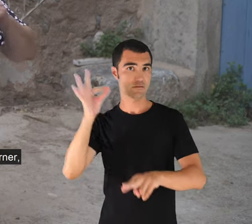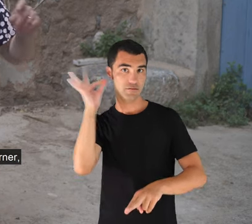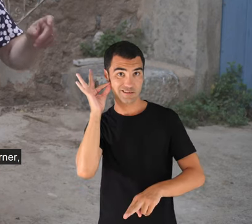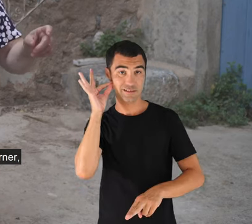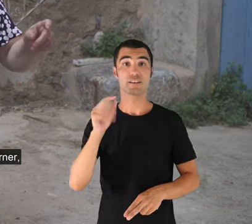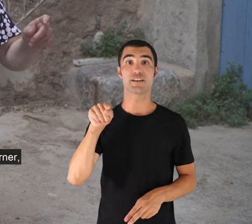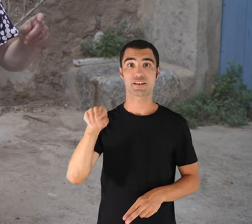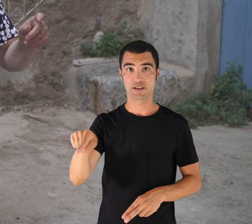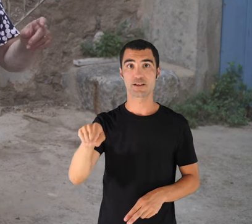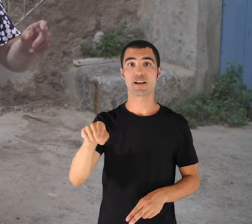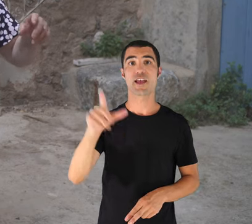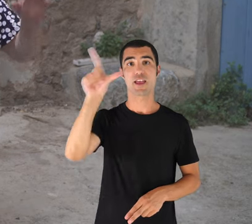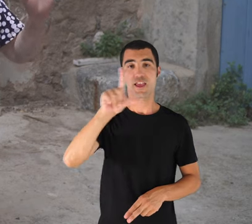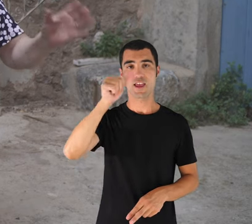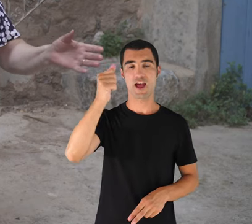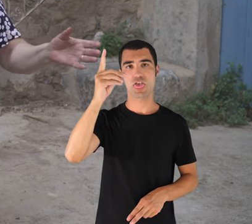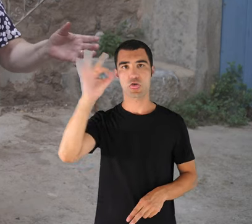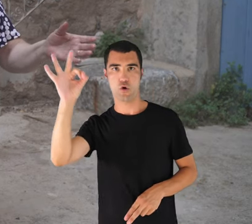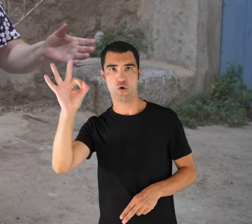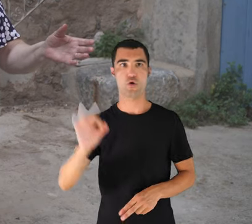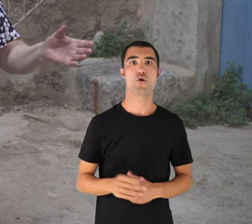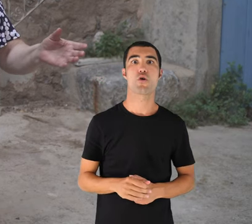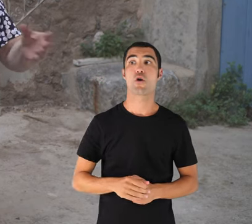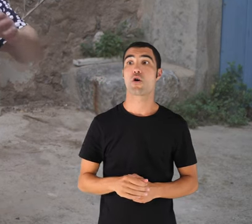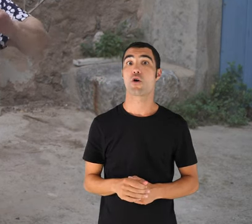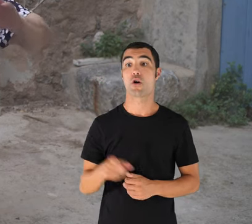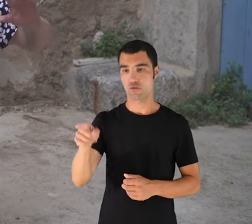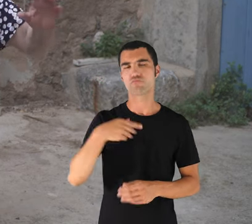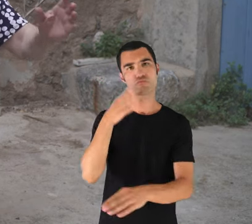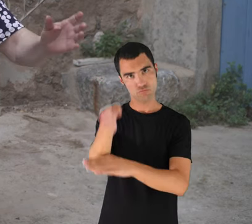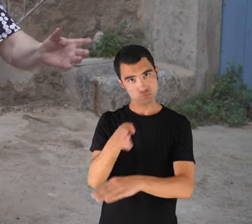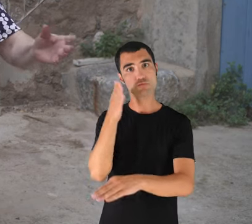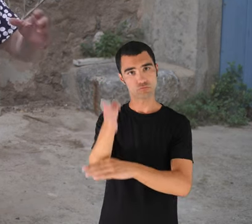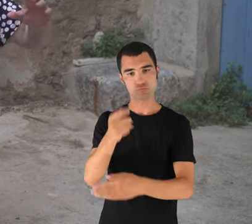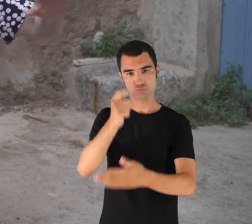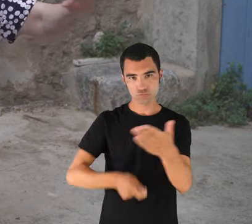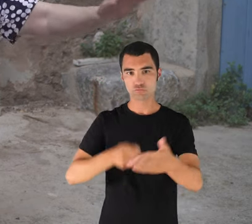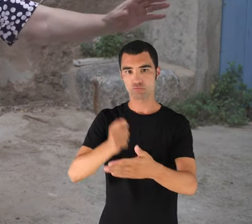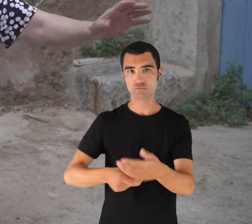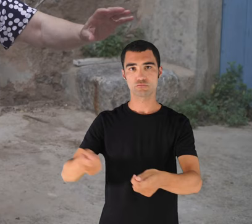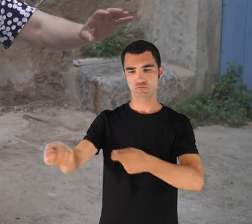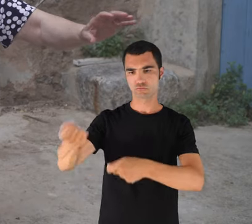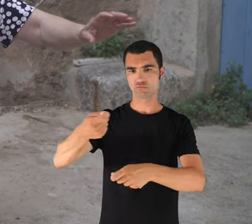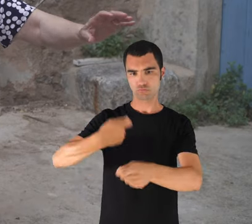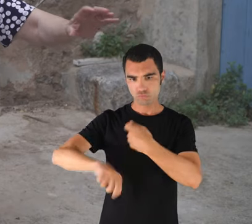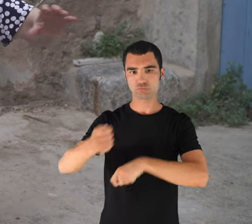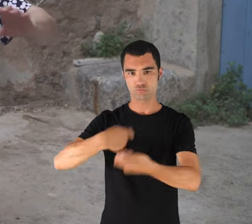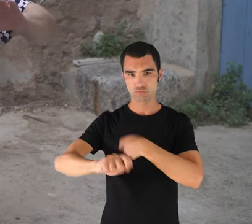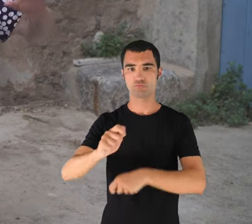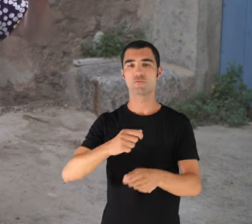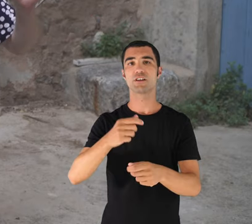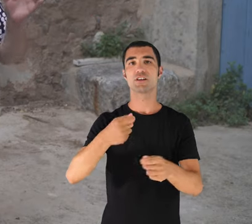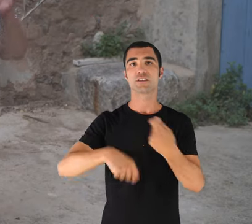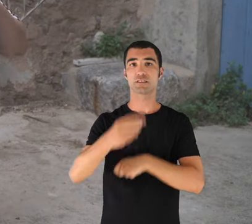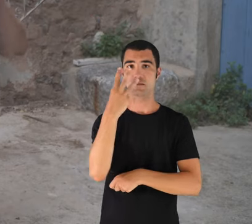Antònia Lledó. Sí. I anàvem a comprar en aquesta casa, ens donaven tot el que volíem. Podien anar a les 3 tendes, per tot feien espera.